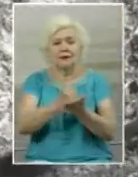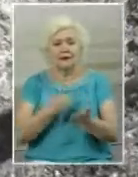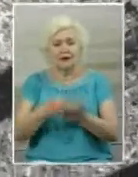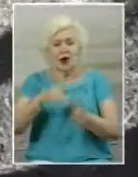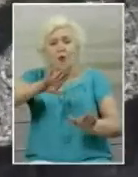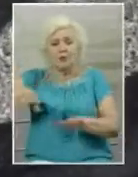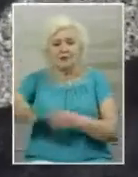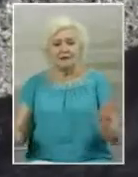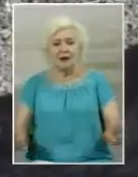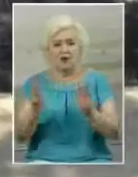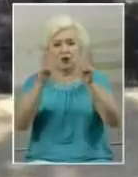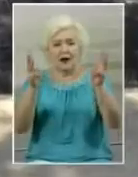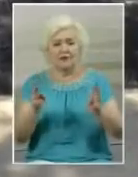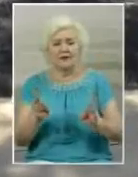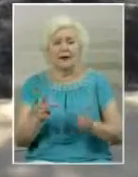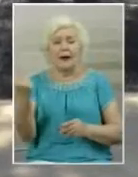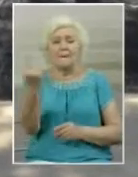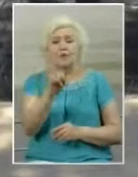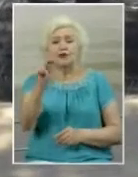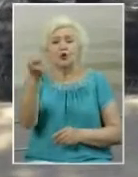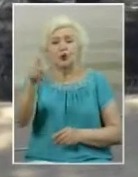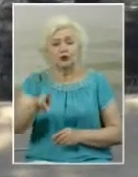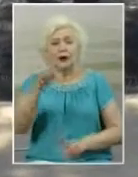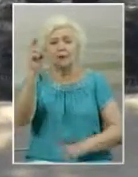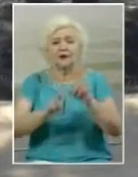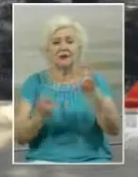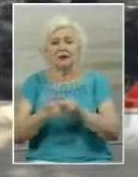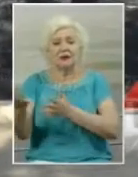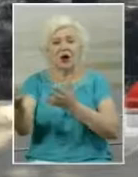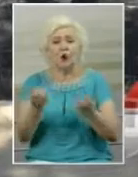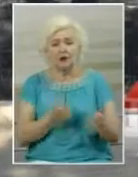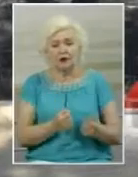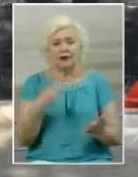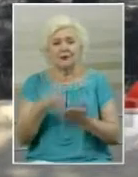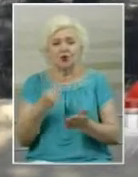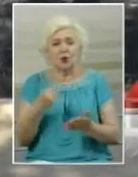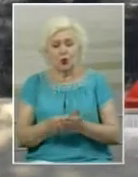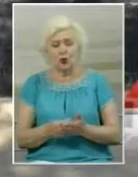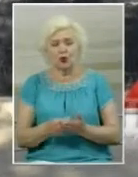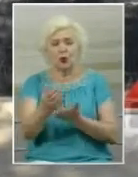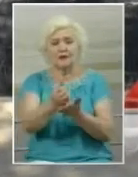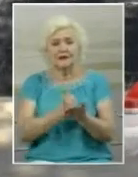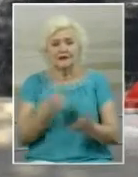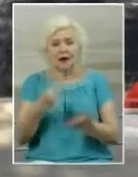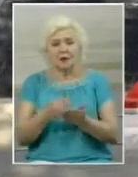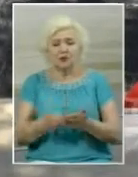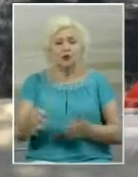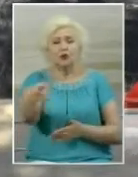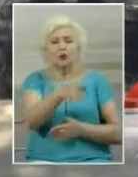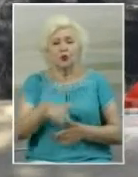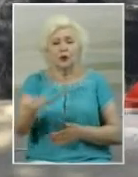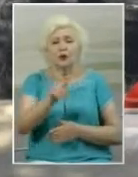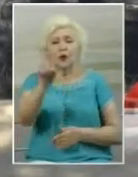після пожежі. 1 червня підприємством отримано кошти з резервного фонду району,